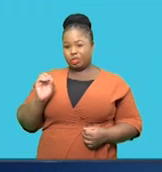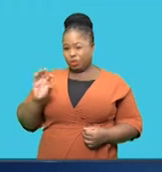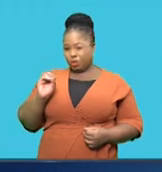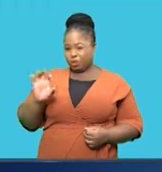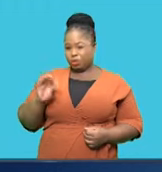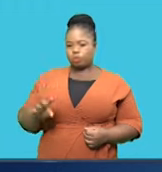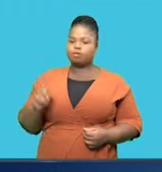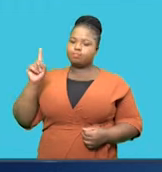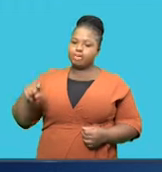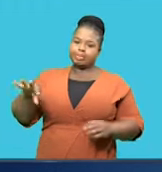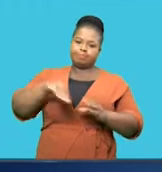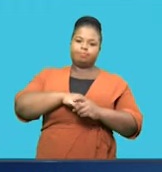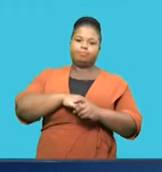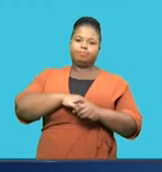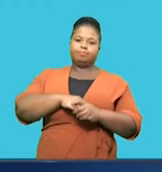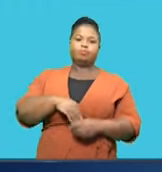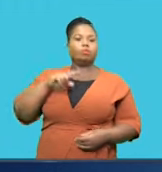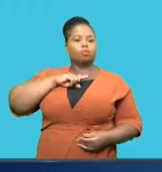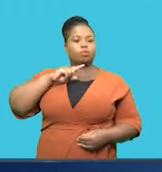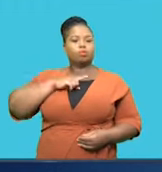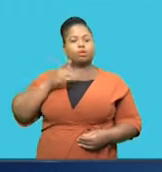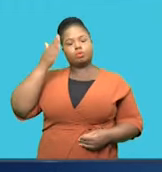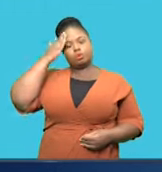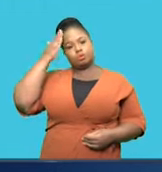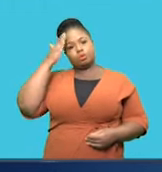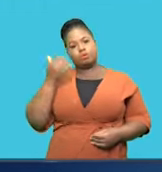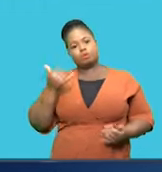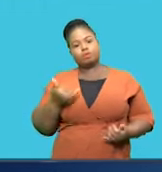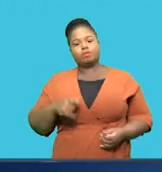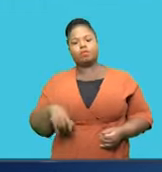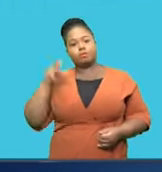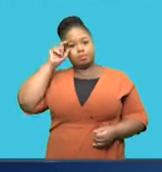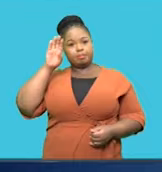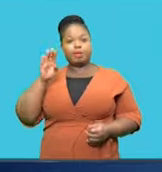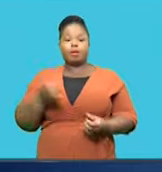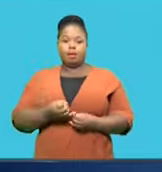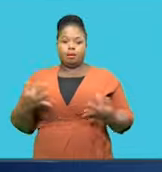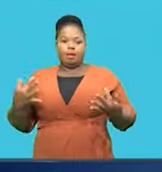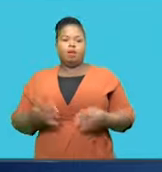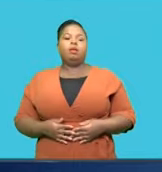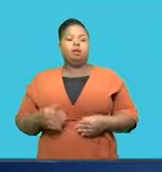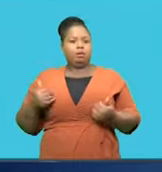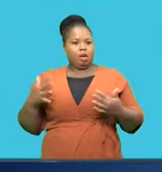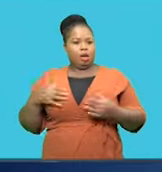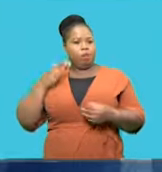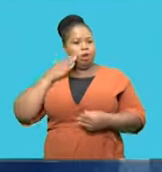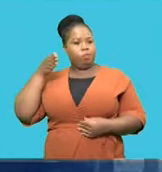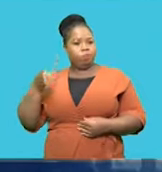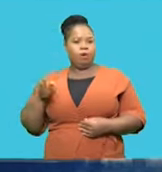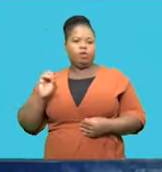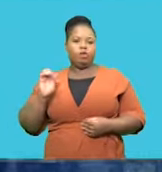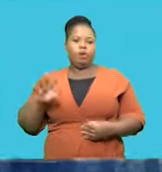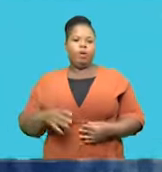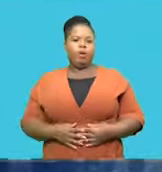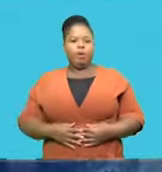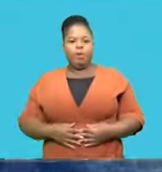eyaseSoweto asikwazi ukuba singezi kuyo ngoba siyazi ukuthi umntwana amagalelo amakhulu akhe aqhamuka ngokuza kwakhe eSoweto.